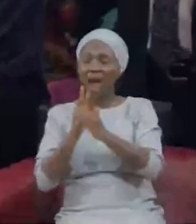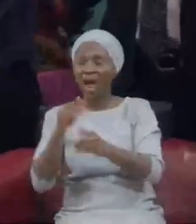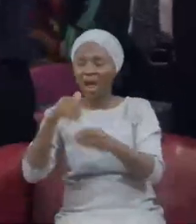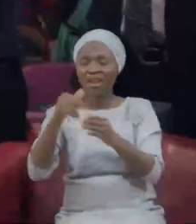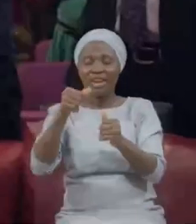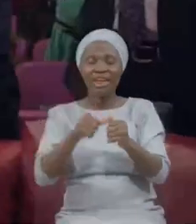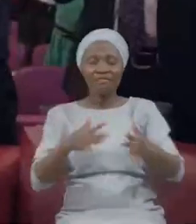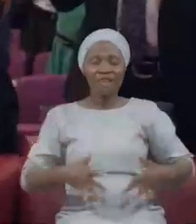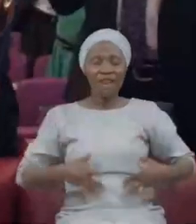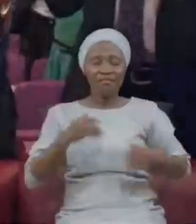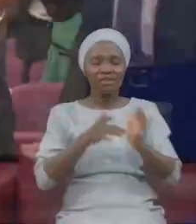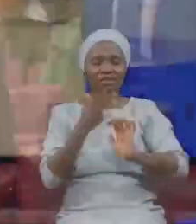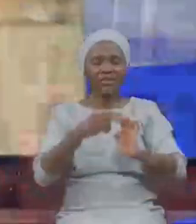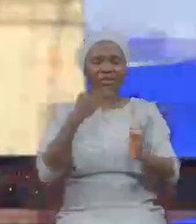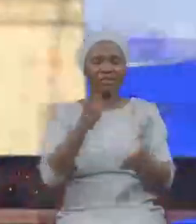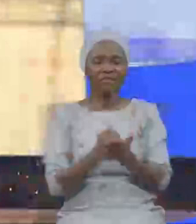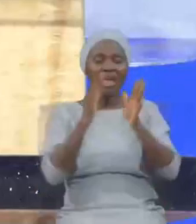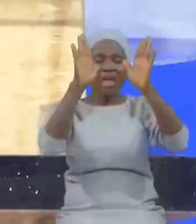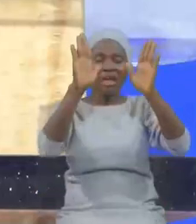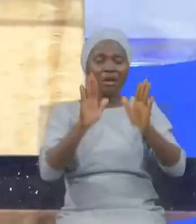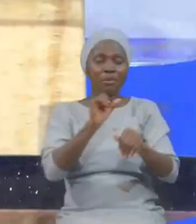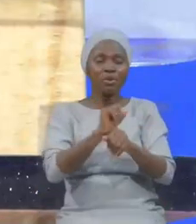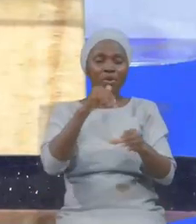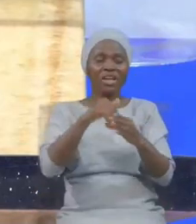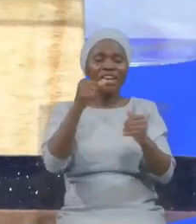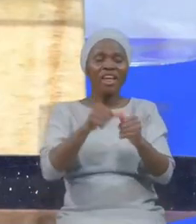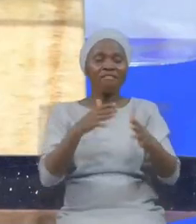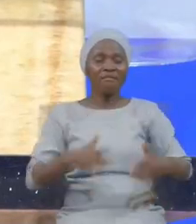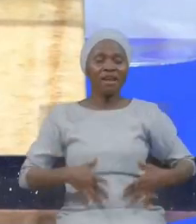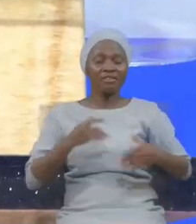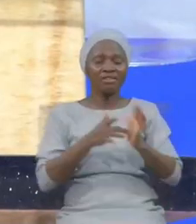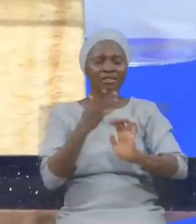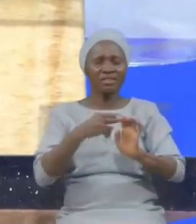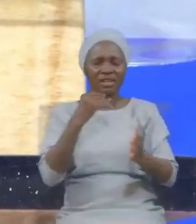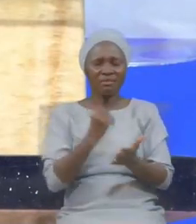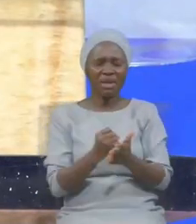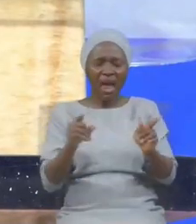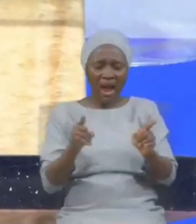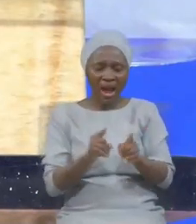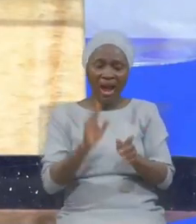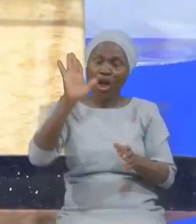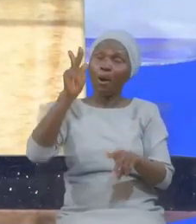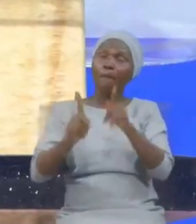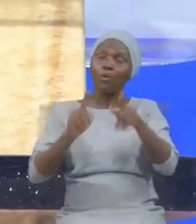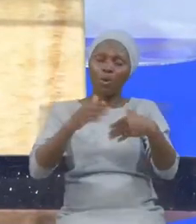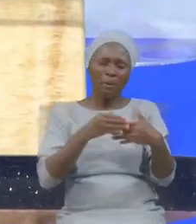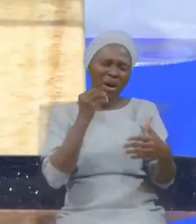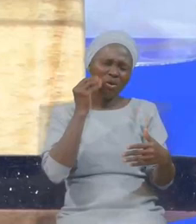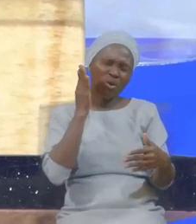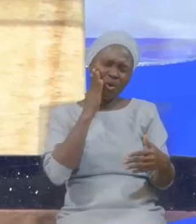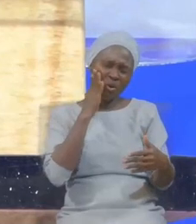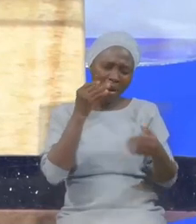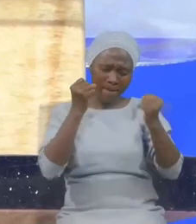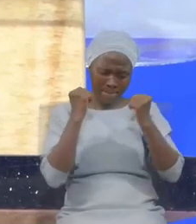chaque vie, les miracles dans chaque vie, comme ton peuple retourne à la maison. Que la puissance